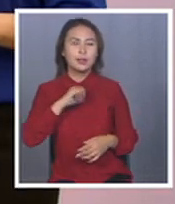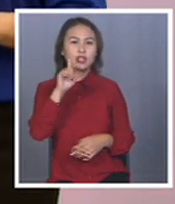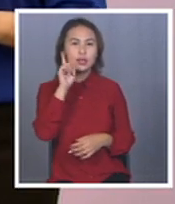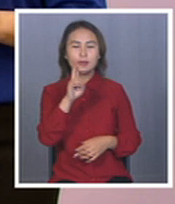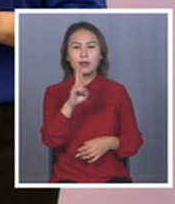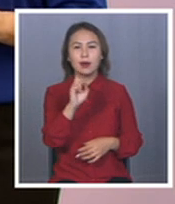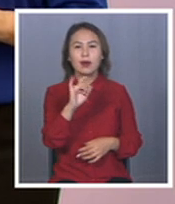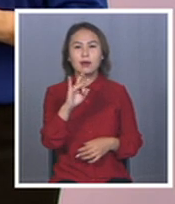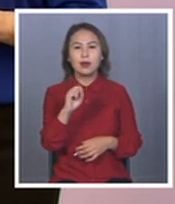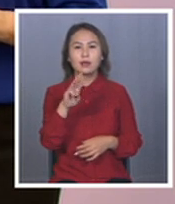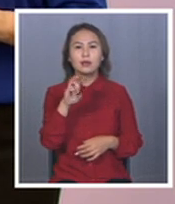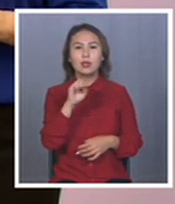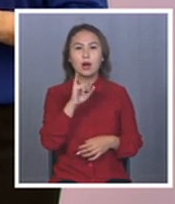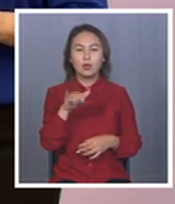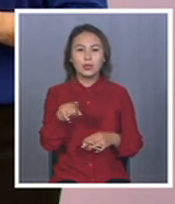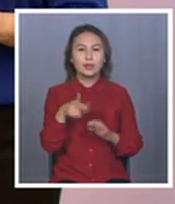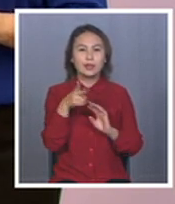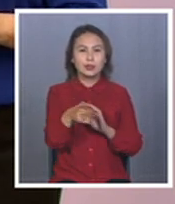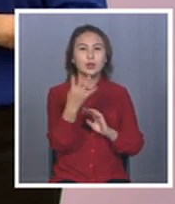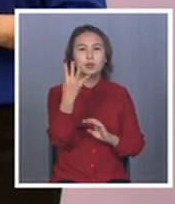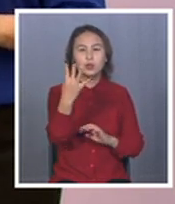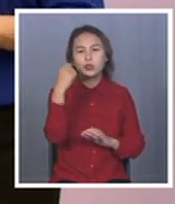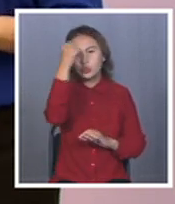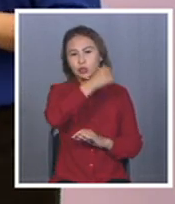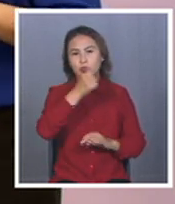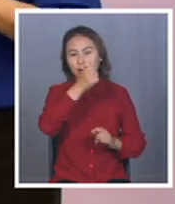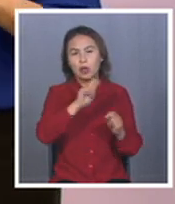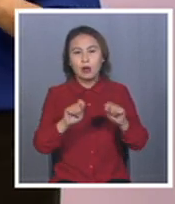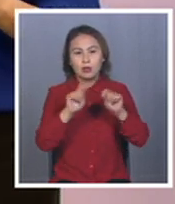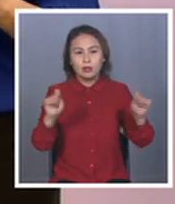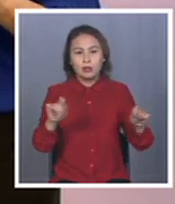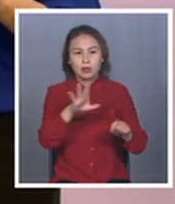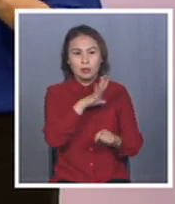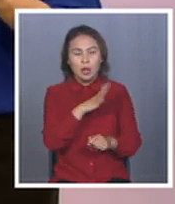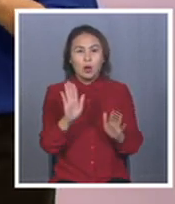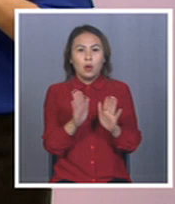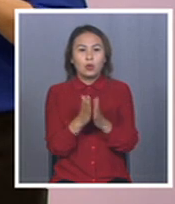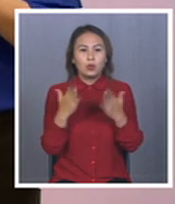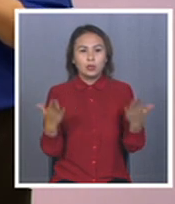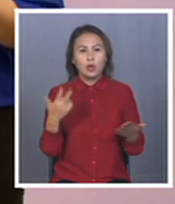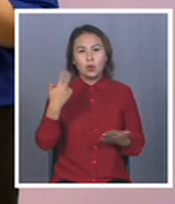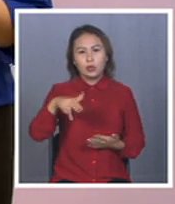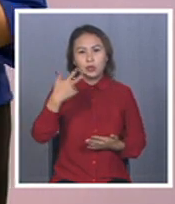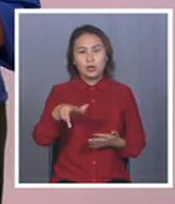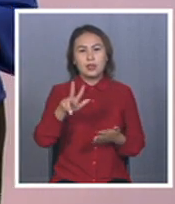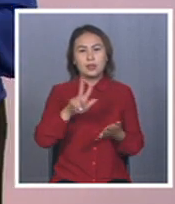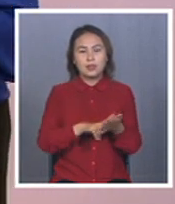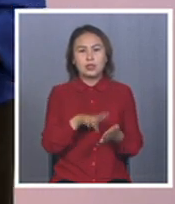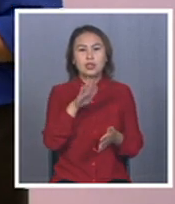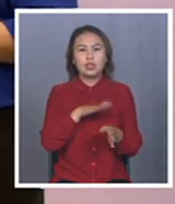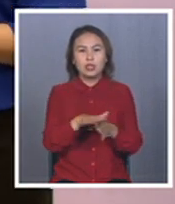Ол 2004 жылы құрылған екен. Балалар, оқулықтағы 38-ші жаттығуға